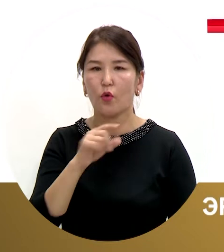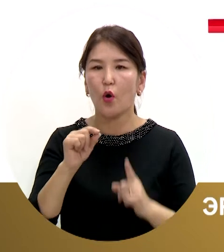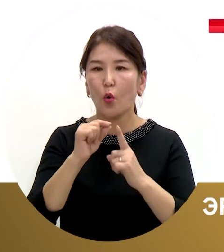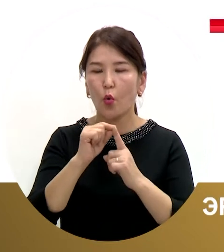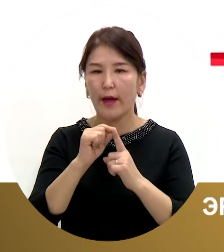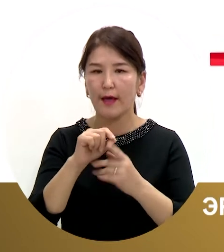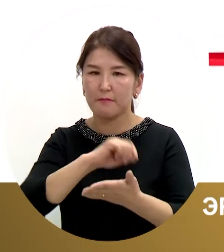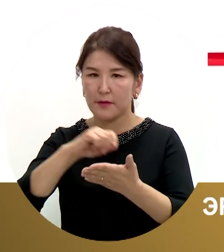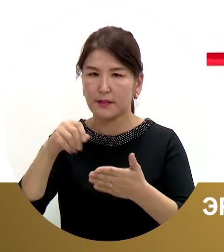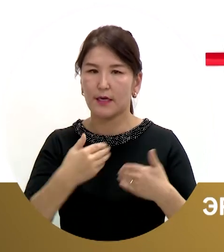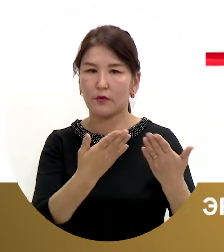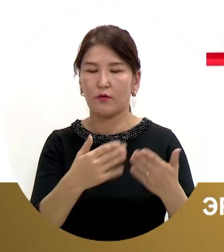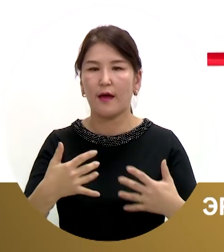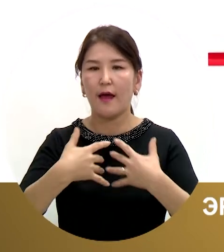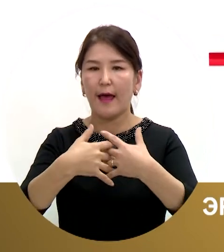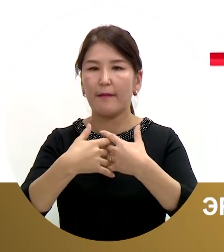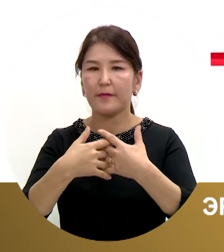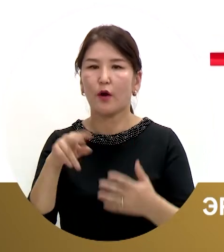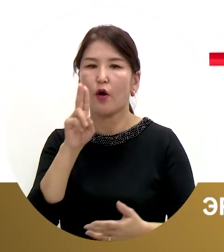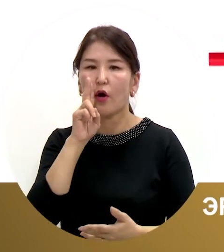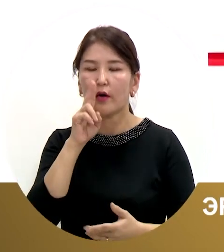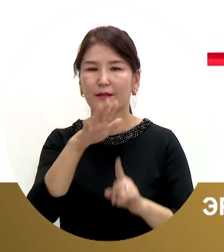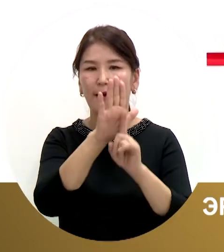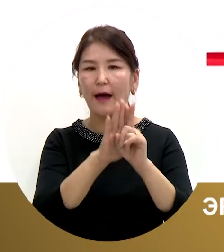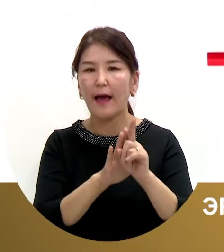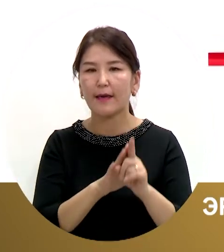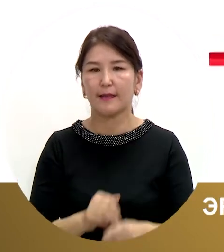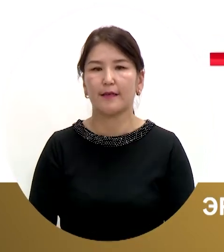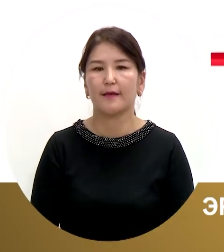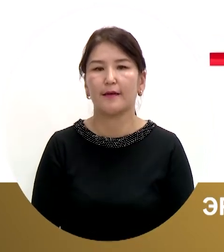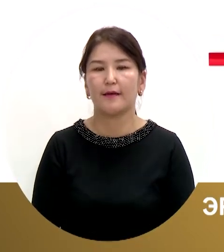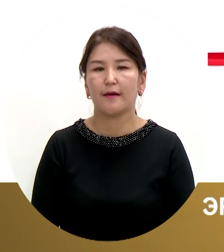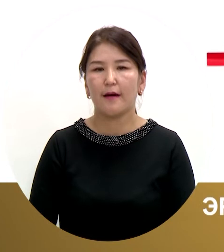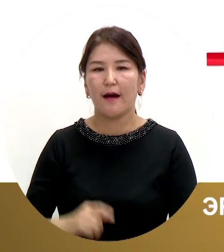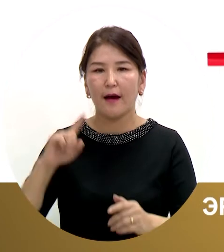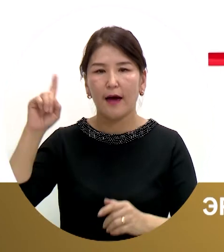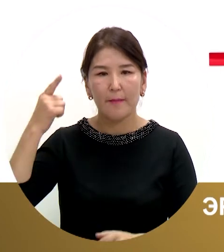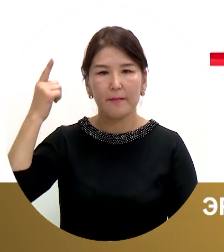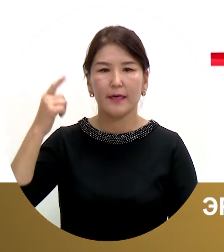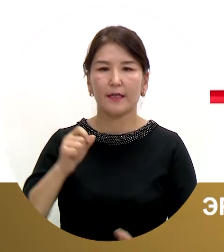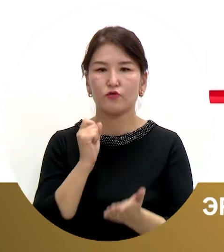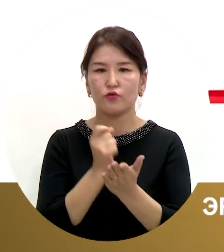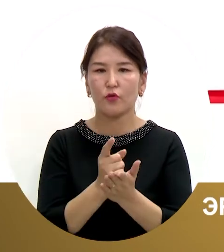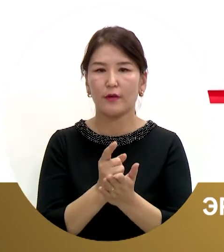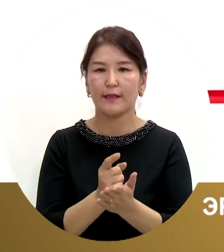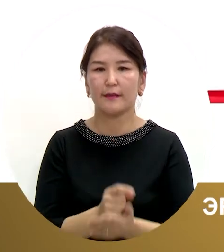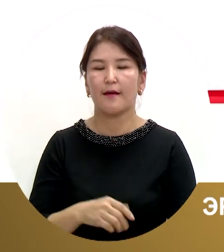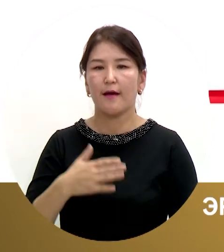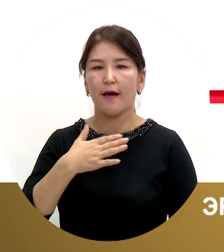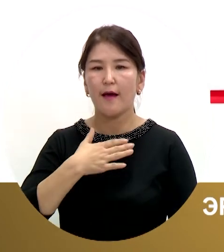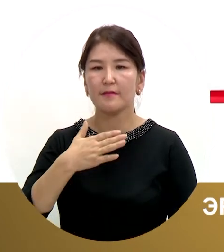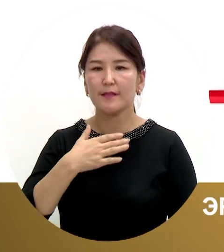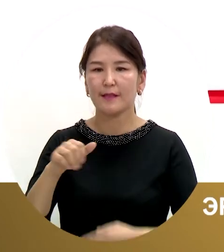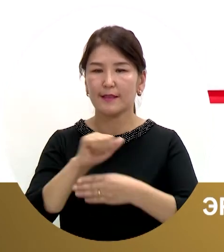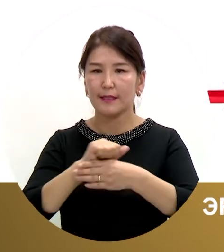бичгээр өгөх тийм ээ, амтнд тижээх, за амтныг эрхлүүлэх гэх мэт. За хамгийн одоо эдгээрээс хамгийн чухал эерэг арга нь бол